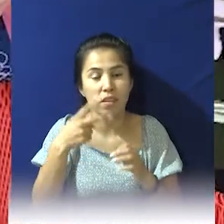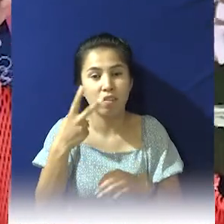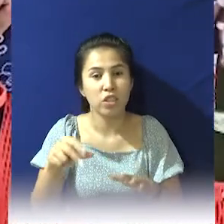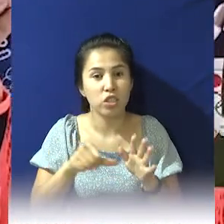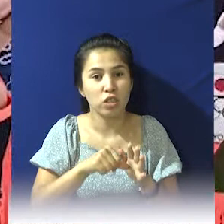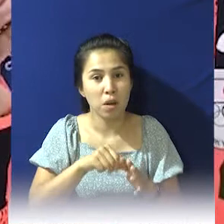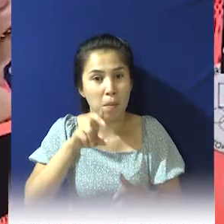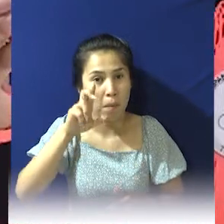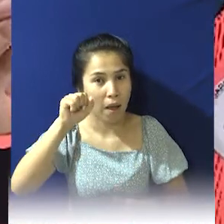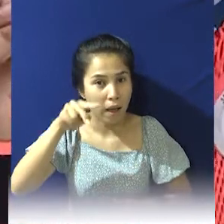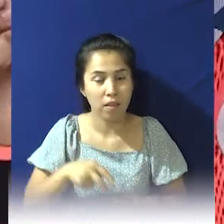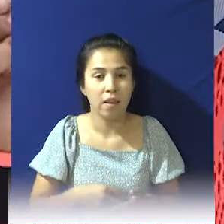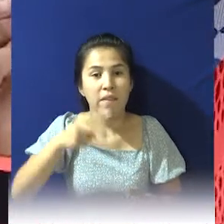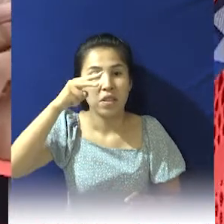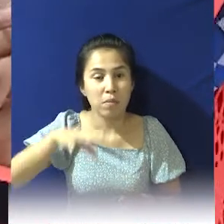соревнований набрала